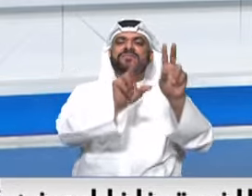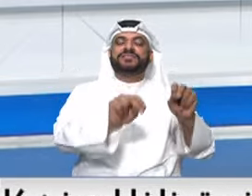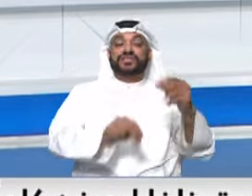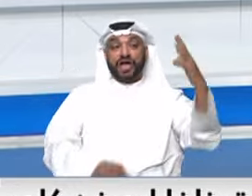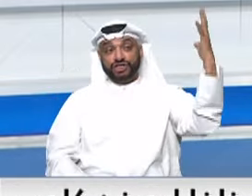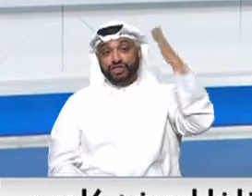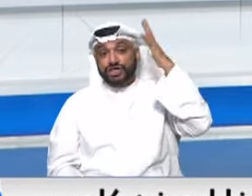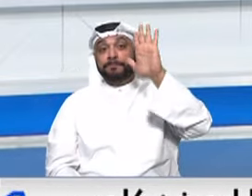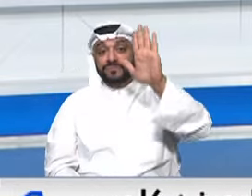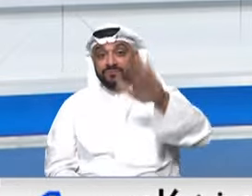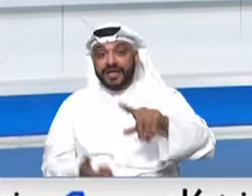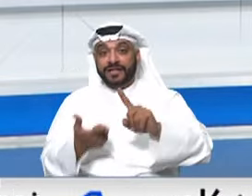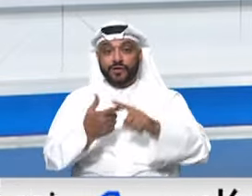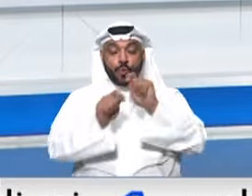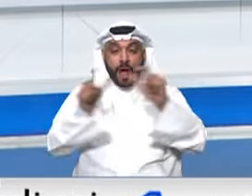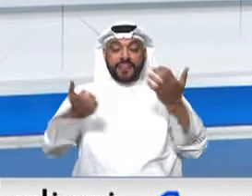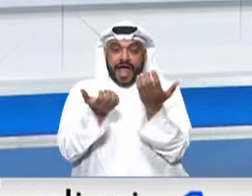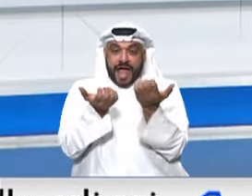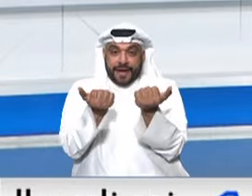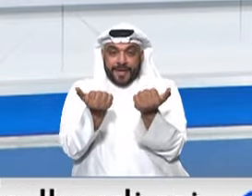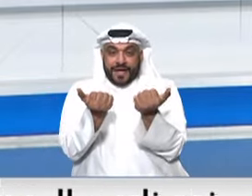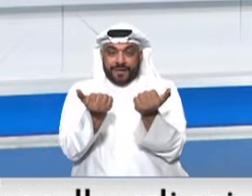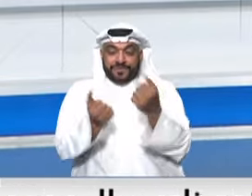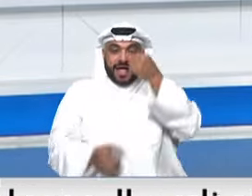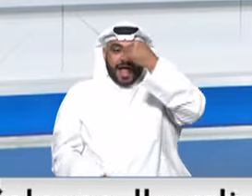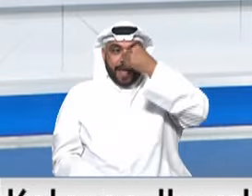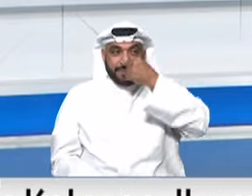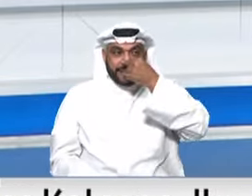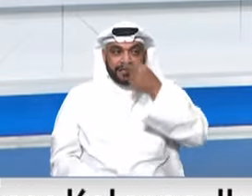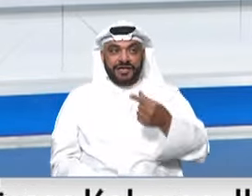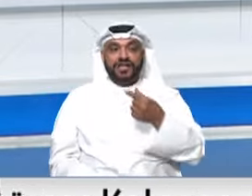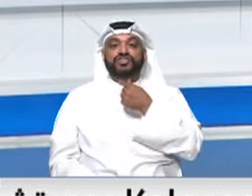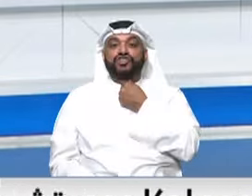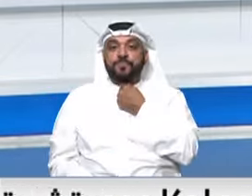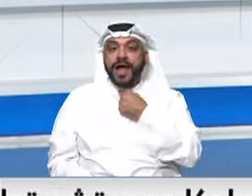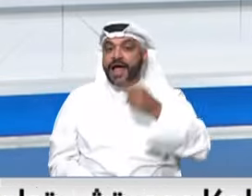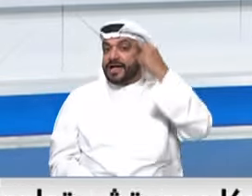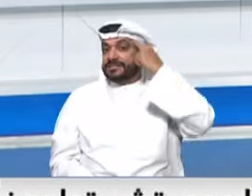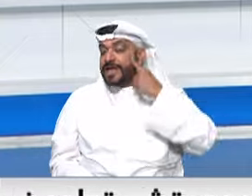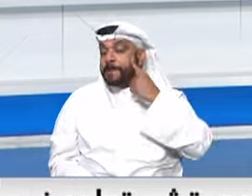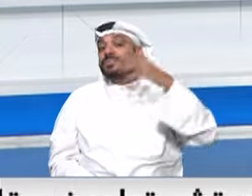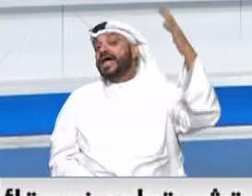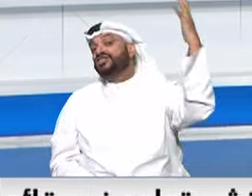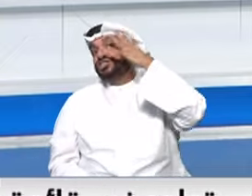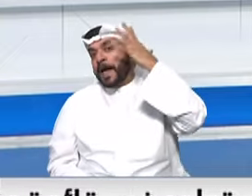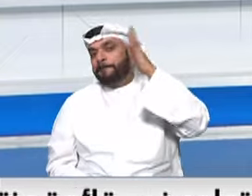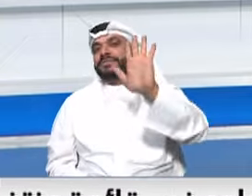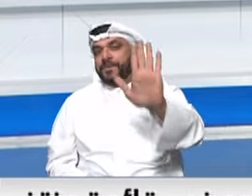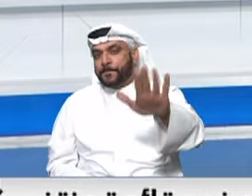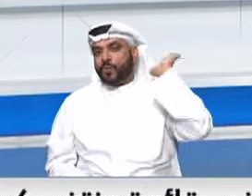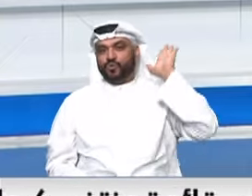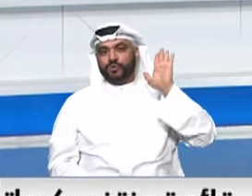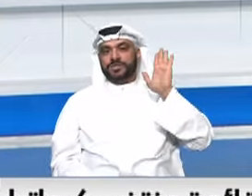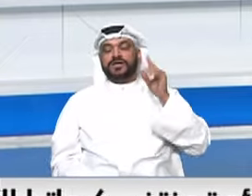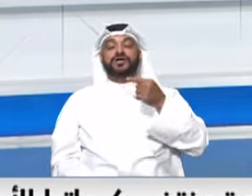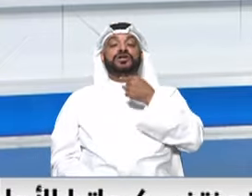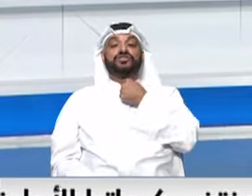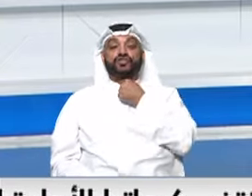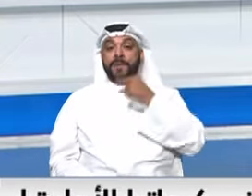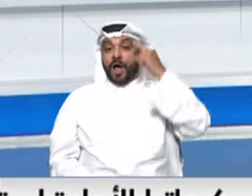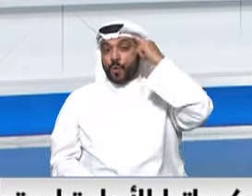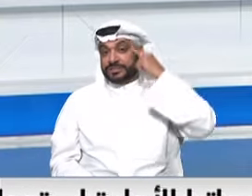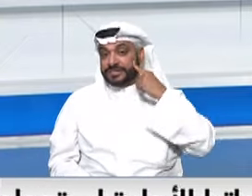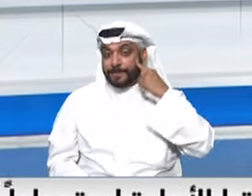مشمسة 43 العظمى والصغرى 28، وهو خفيف إلى معتدل من 10 إلى 32 بإذن الله. في يومي الجمعة والسبت